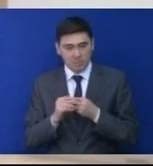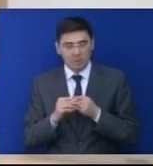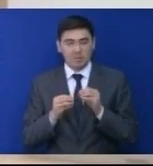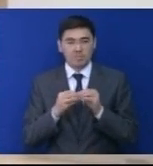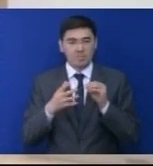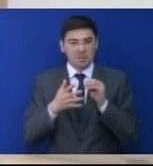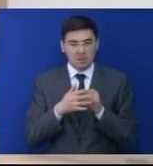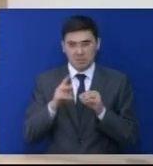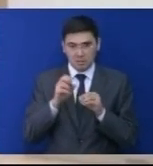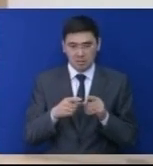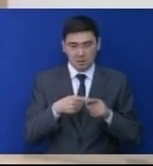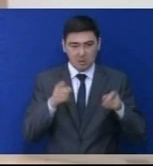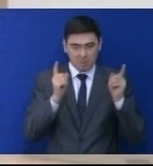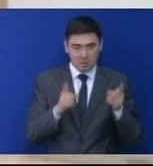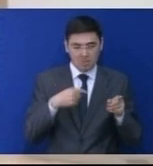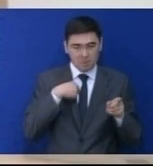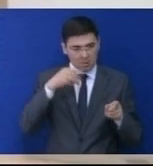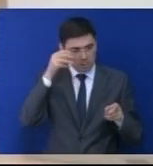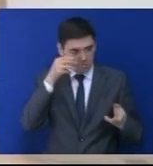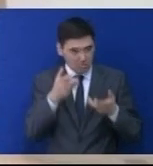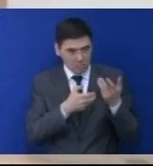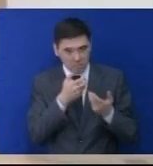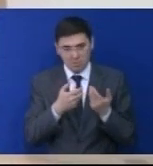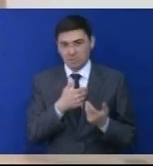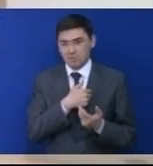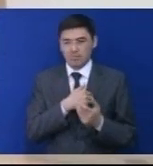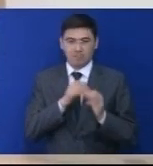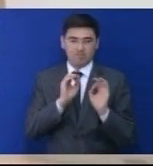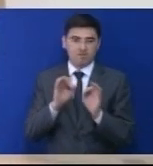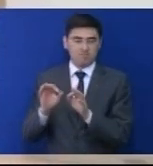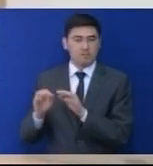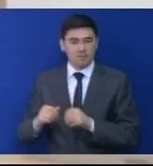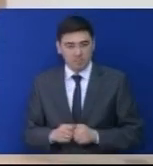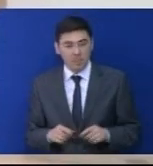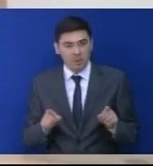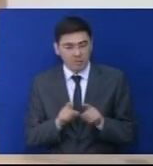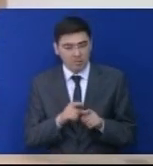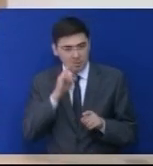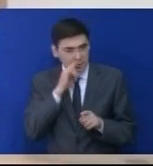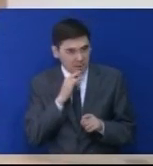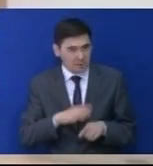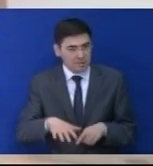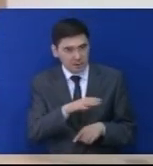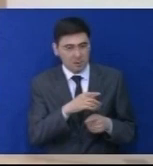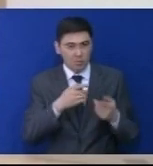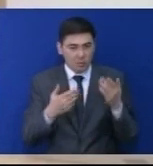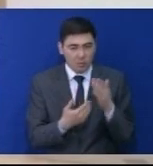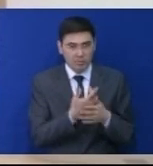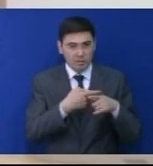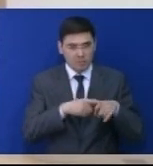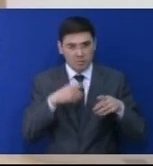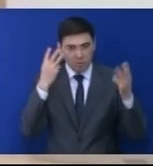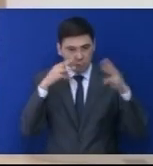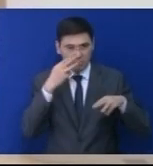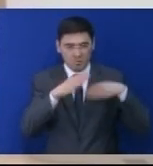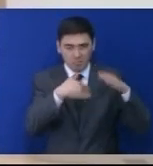жылда айналысқан зерттеулермен бөліскім келді. Егеменді елде жан-жақты дами алатынымыз қуантарлық жағдай. Жаңа технологиялардың қарқын артып,